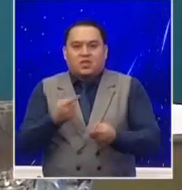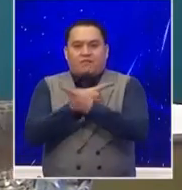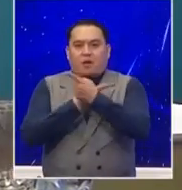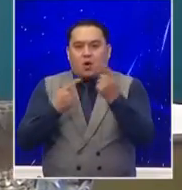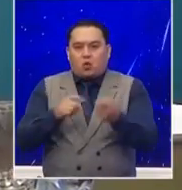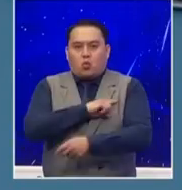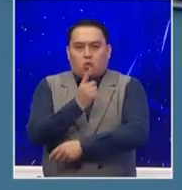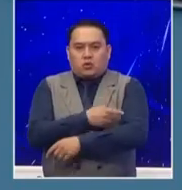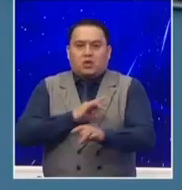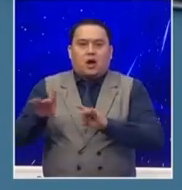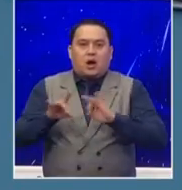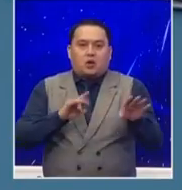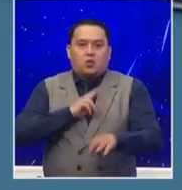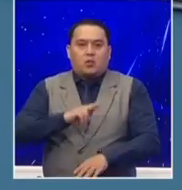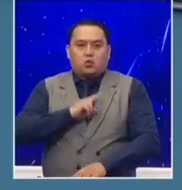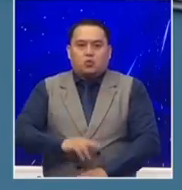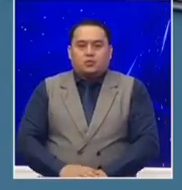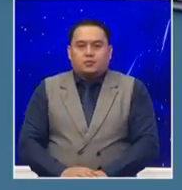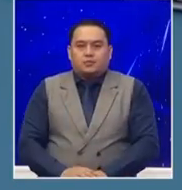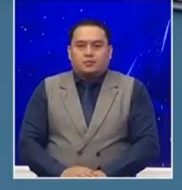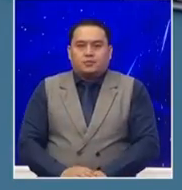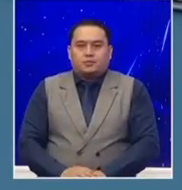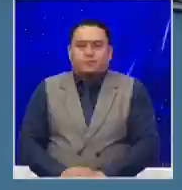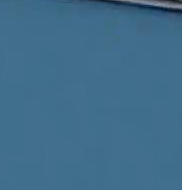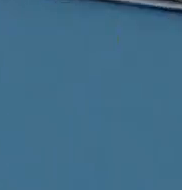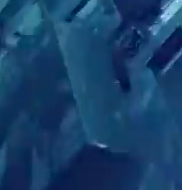информации усилить разъяснительную работу.